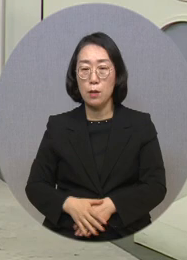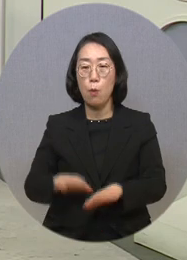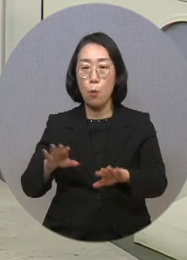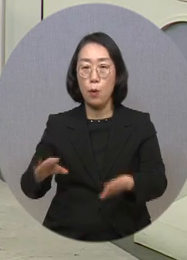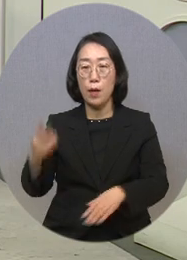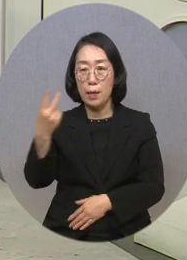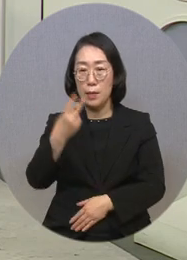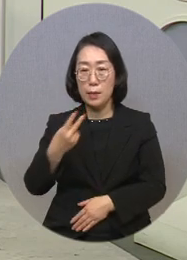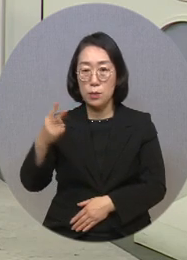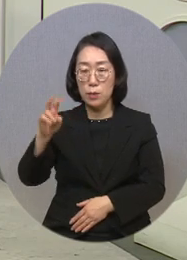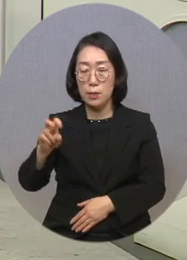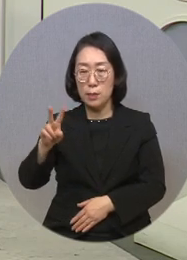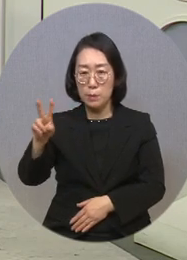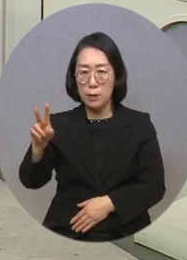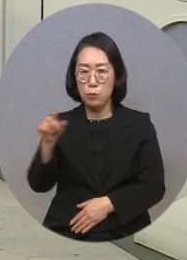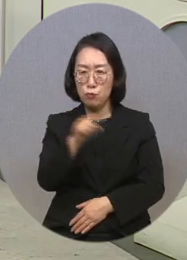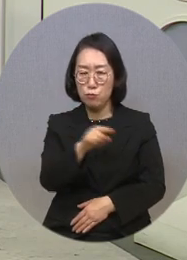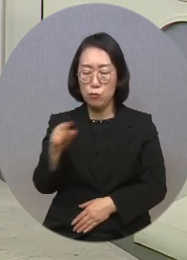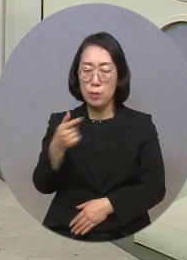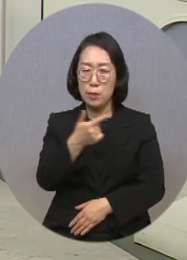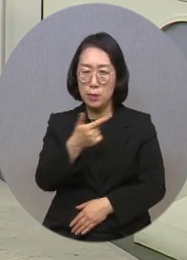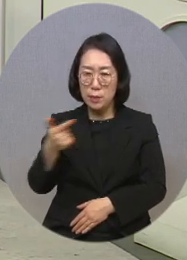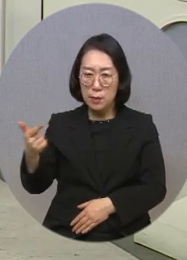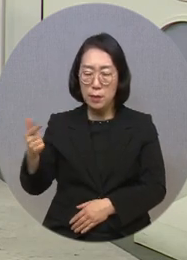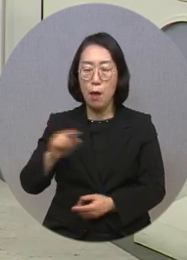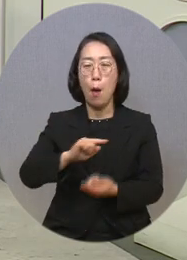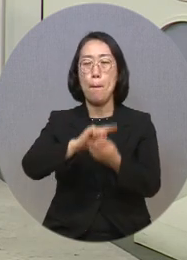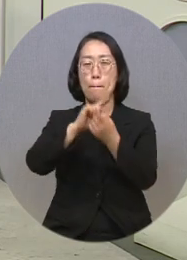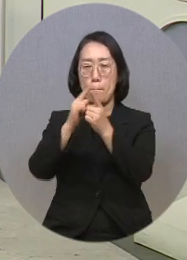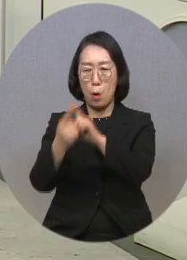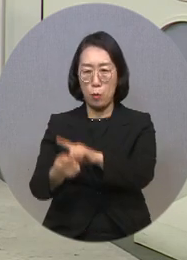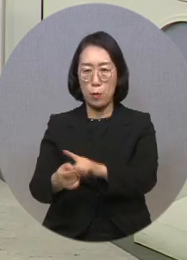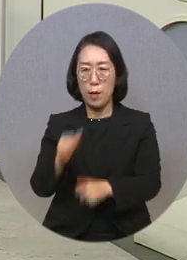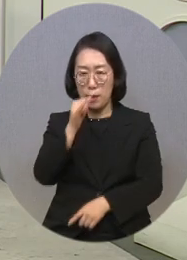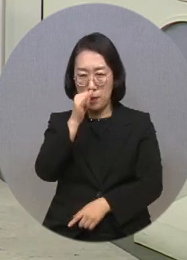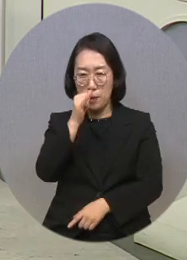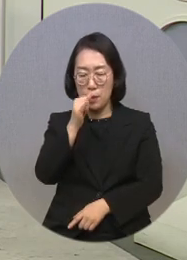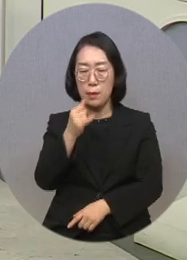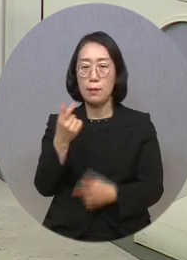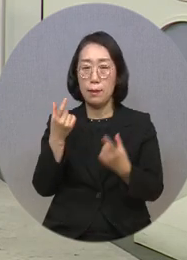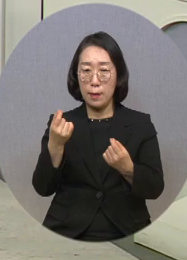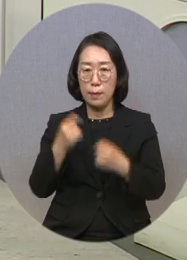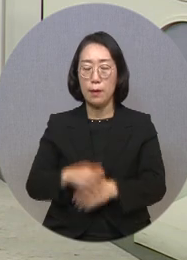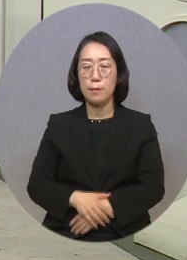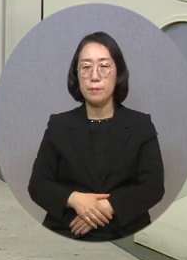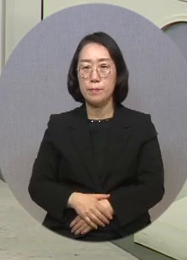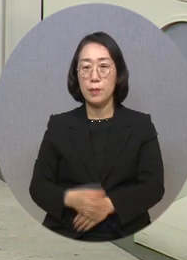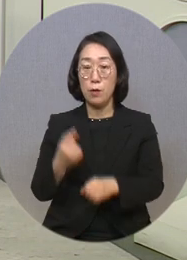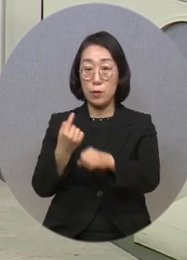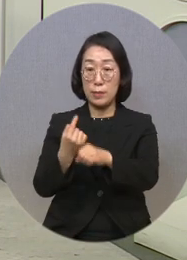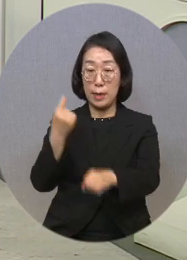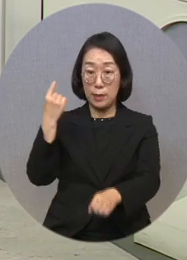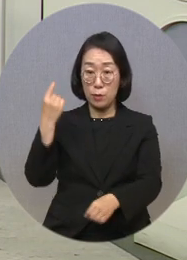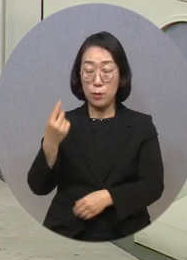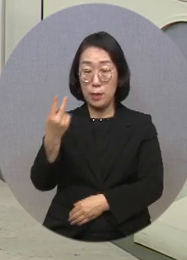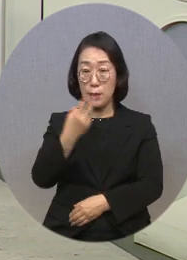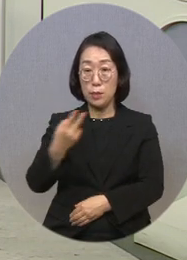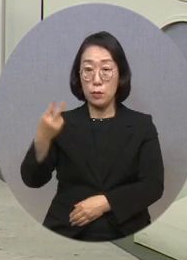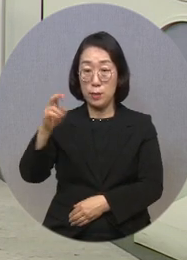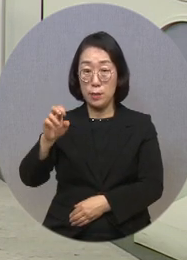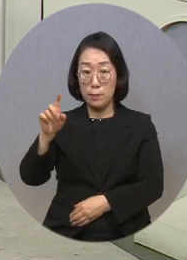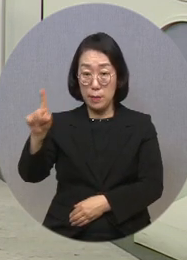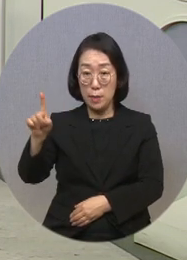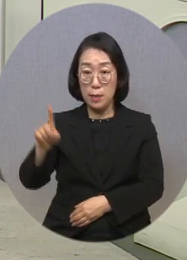22년도에는 뭔가 양당 간에 문제가 일어날 것이다. 한계죠. 네. 그래서 작년에